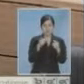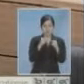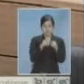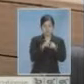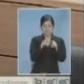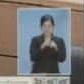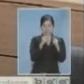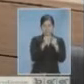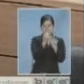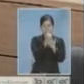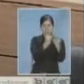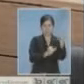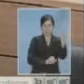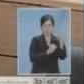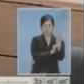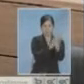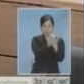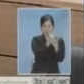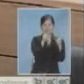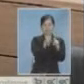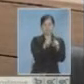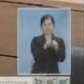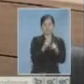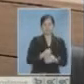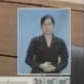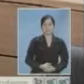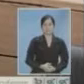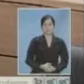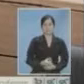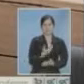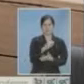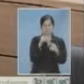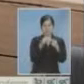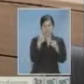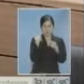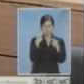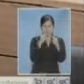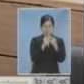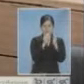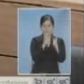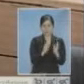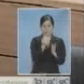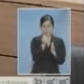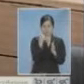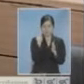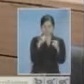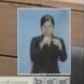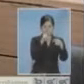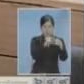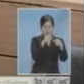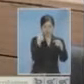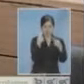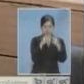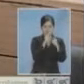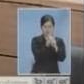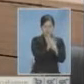รเป็นที่ตั้งนะครับประชากรเป็นที่ตั้งแล้วก็หารแล้วก็จังหวัดก็ได้ตามจำนวนส.